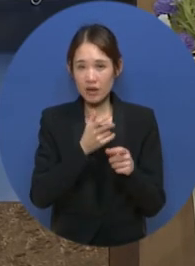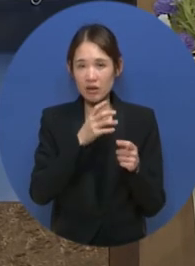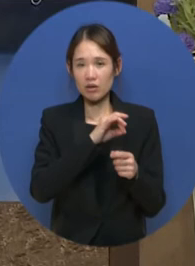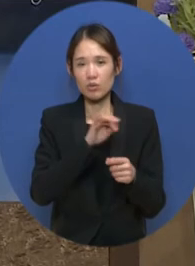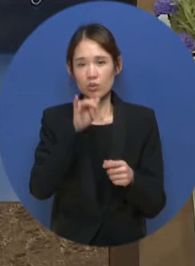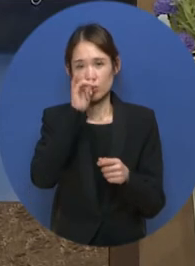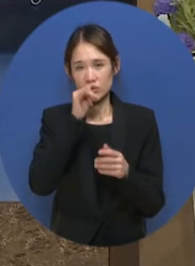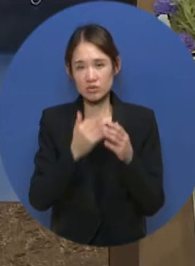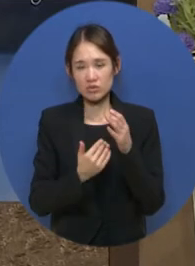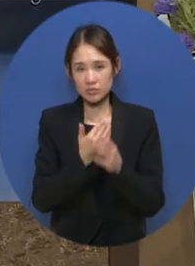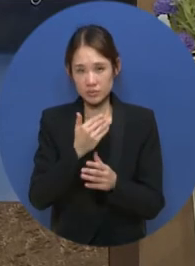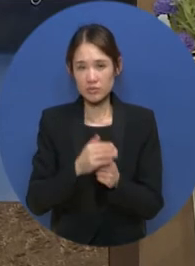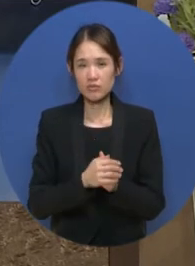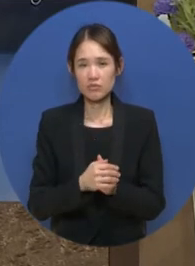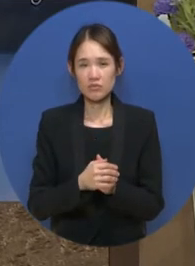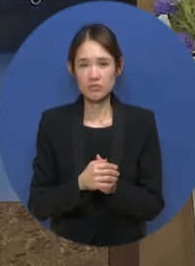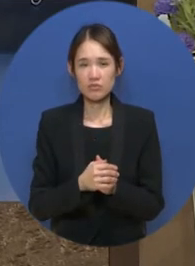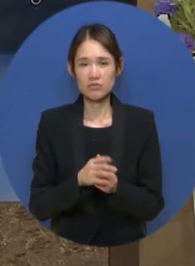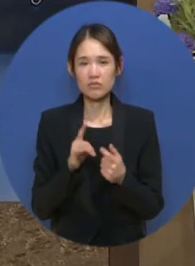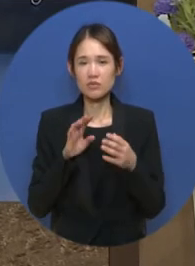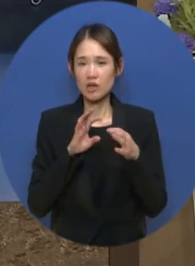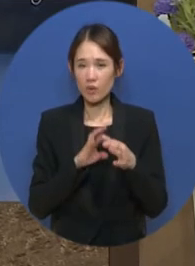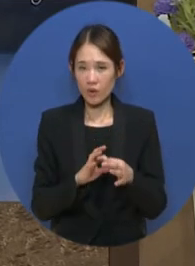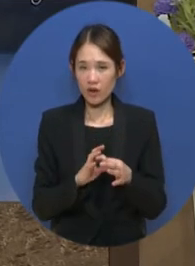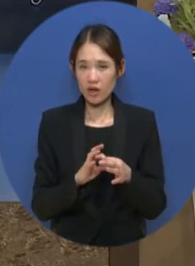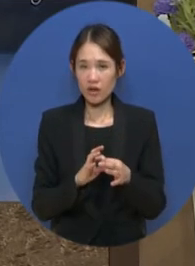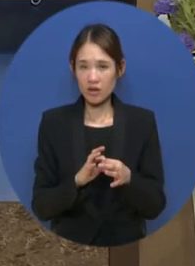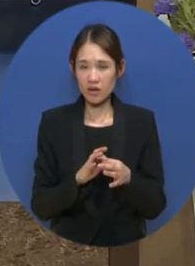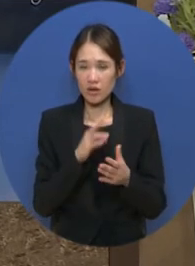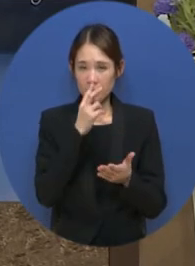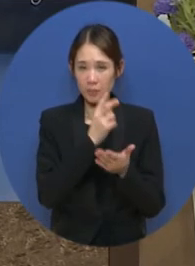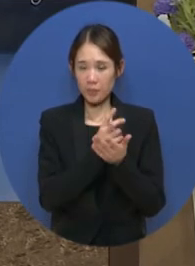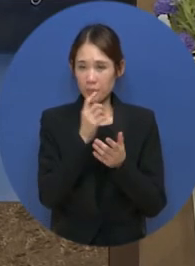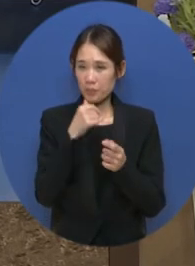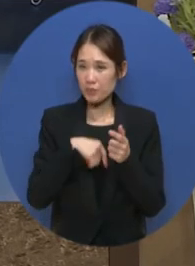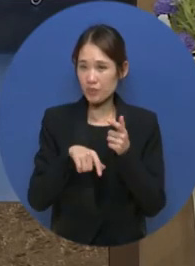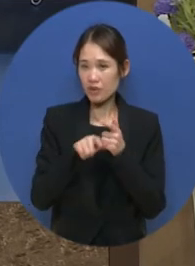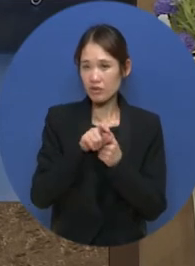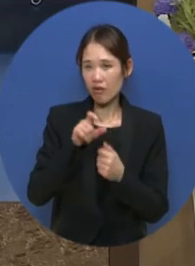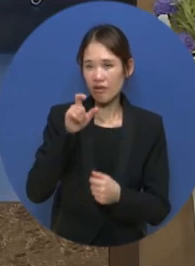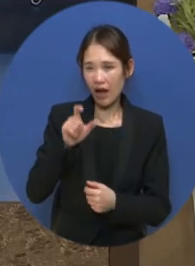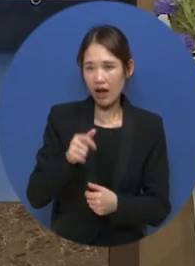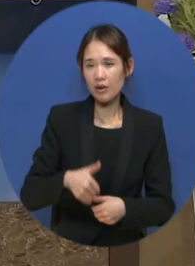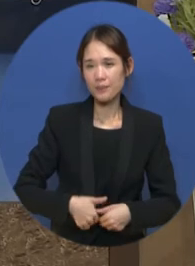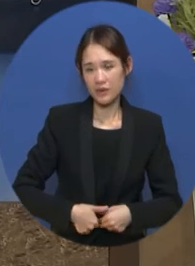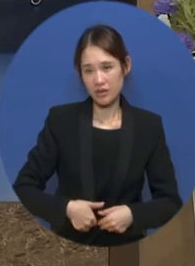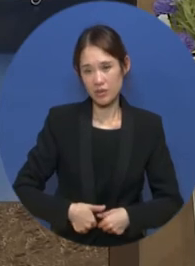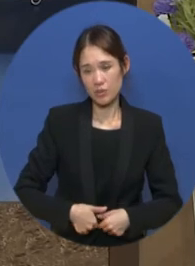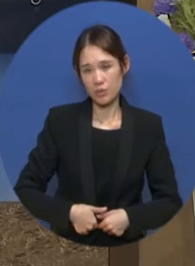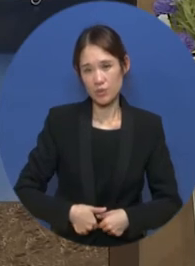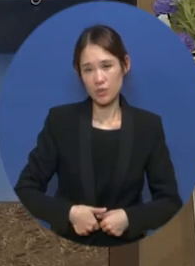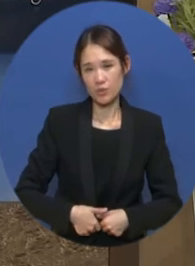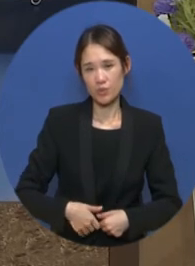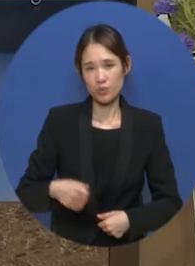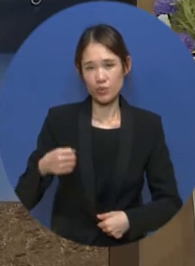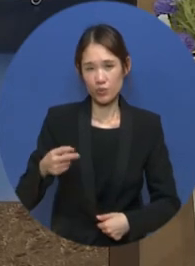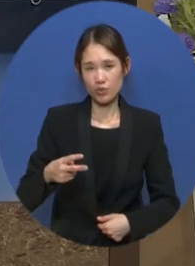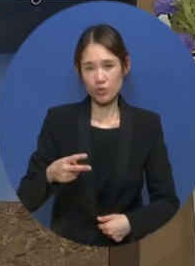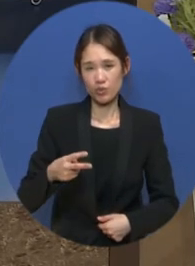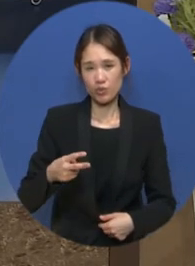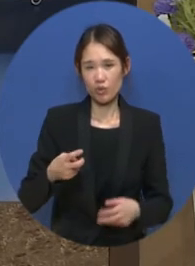경우가 종종 있었는데요 아 이에 대해서는 그 법이 좀 강력해 줘야 된다든지 아니면